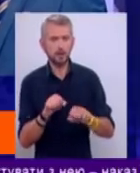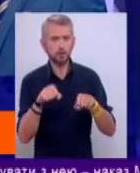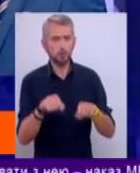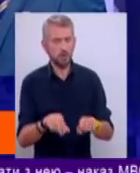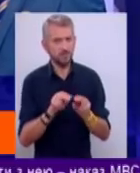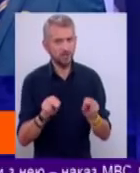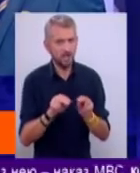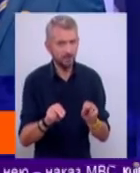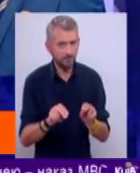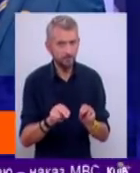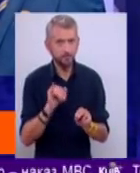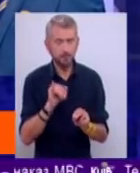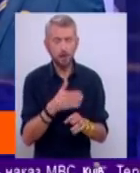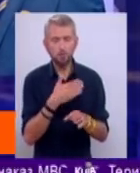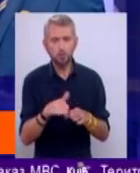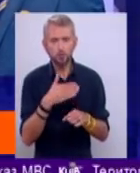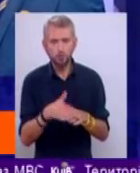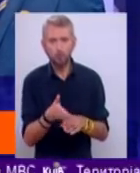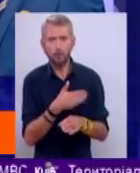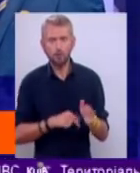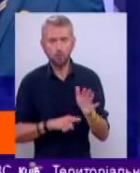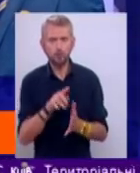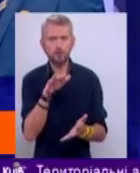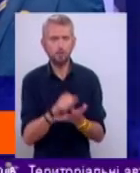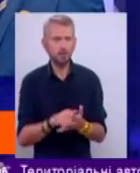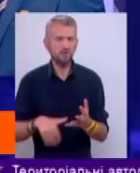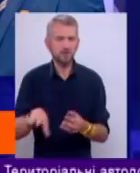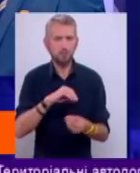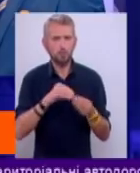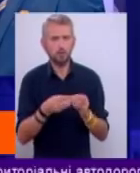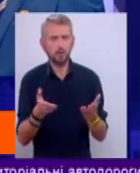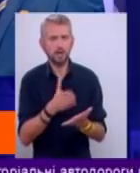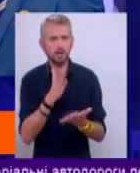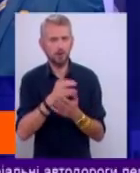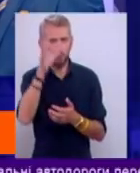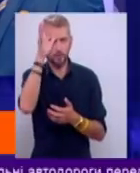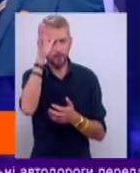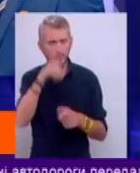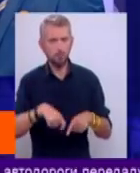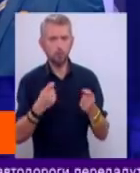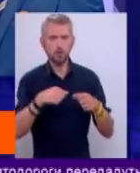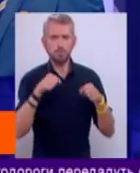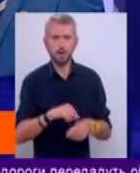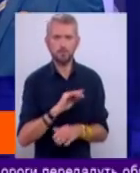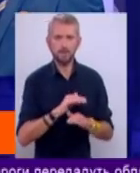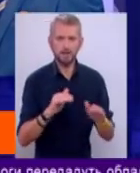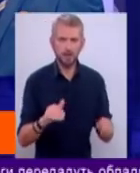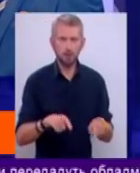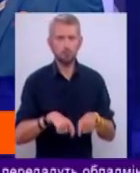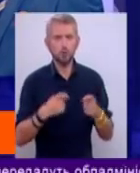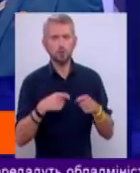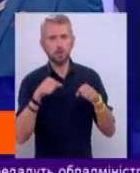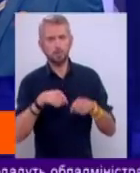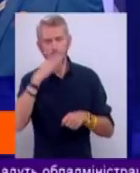вчителів. От. І поступово ми якби почали займатися всіма проблемами, які є в освіті. Це порушення прав дітей, порушення